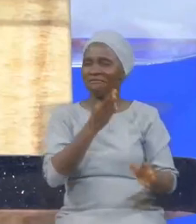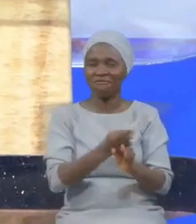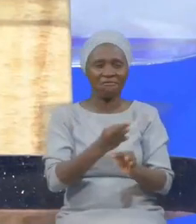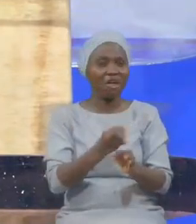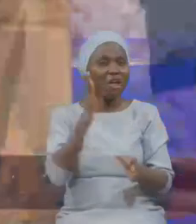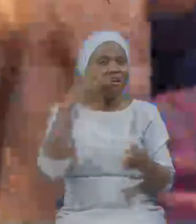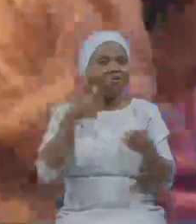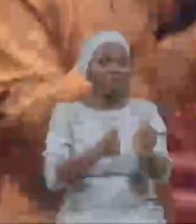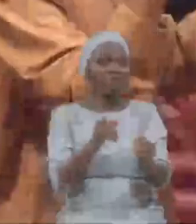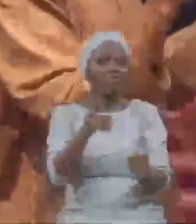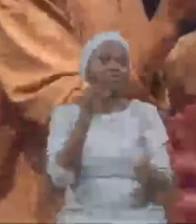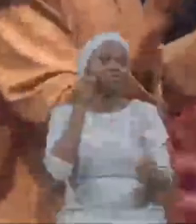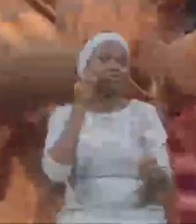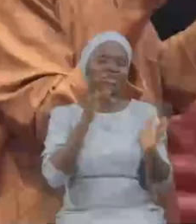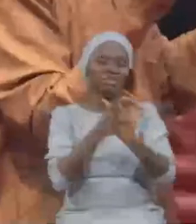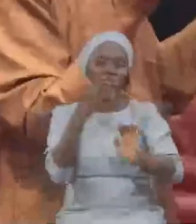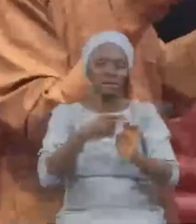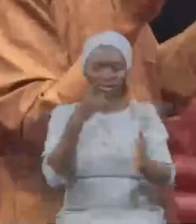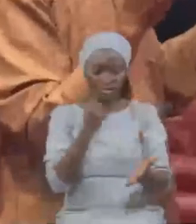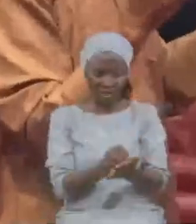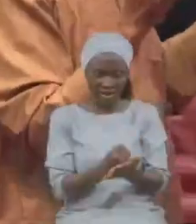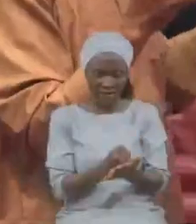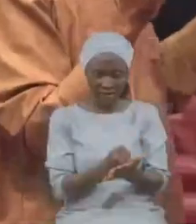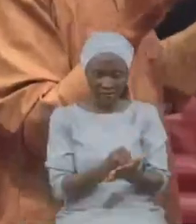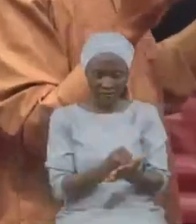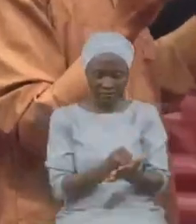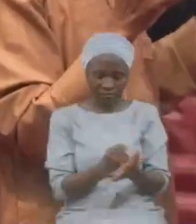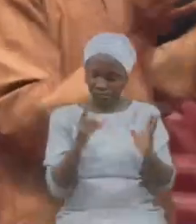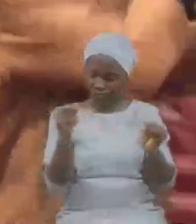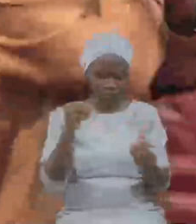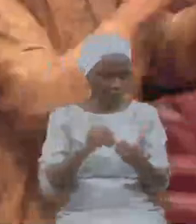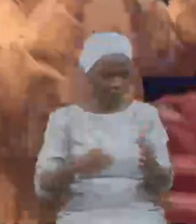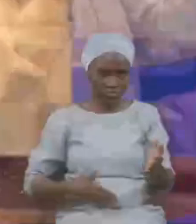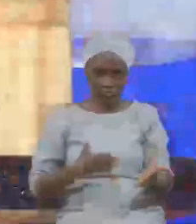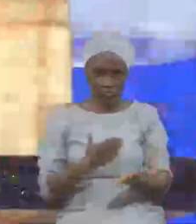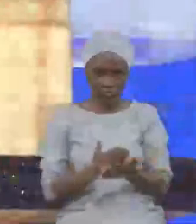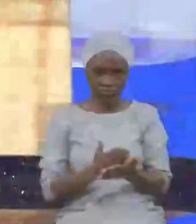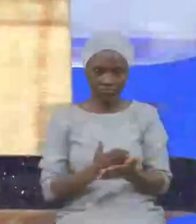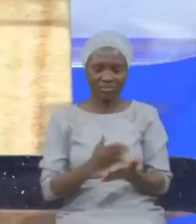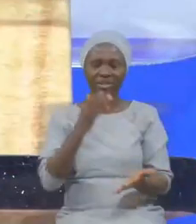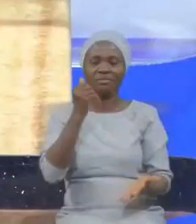L'assurance vous accompagnera à la maison. Il n'y a plus de stérilité.